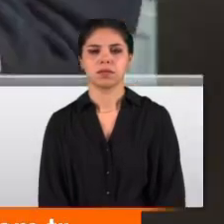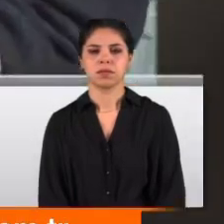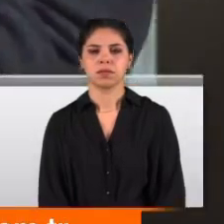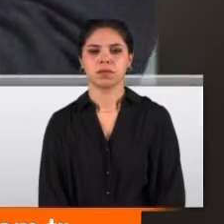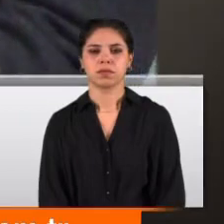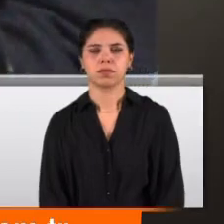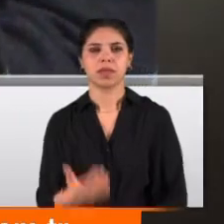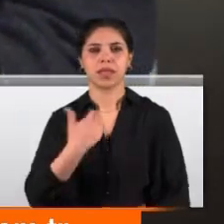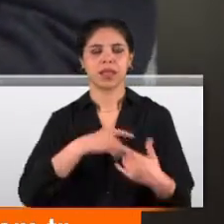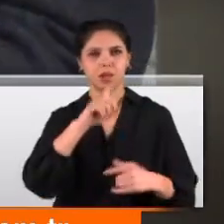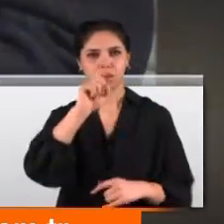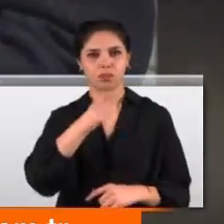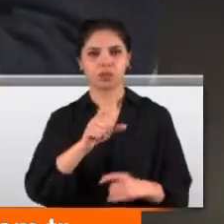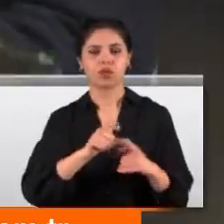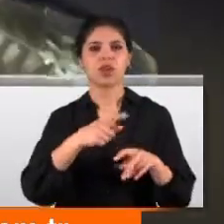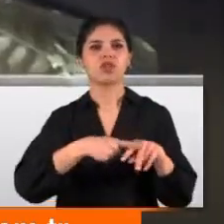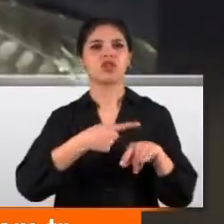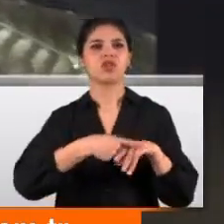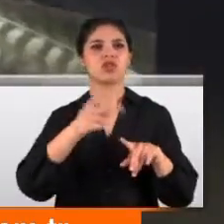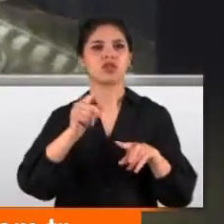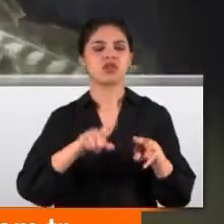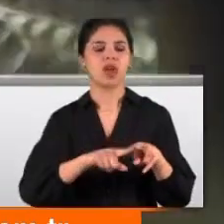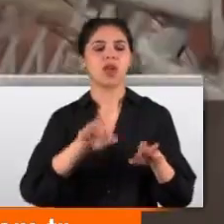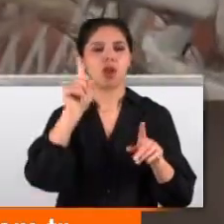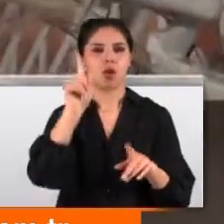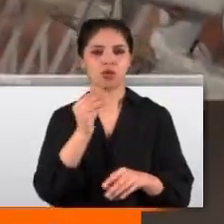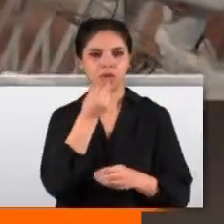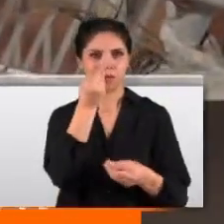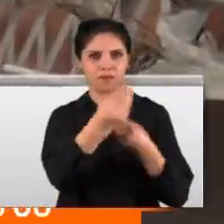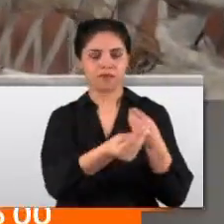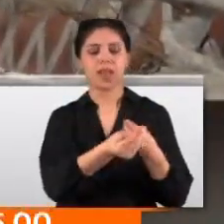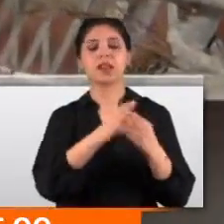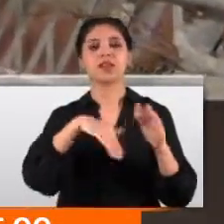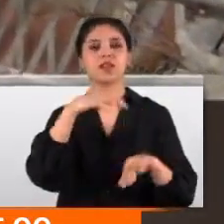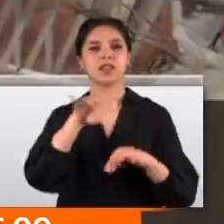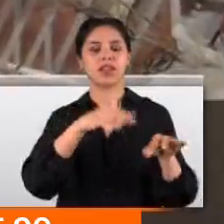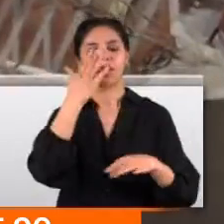sivridir. Yaralı halde bulunan Şahin'in önce karnı doyuruldu. Tedavisinin